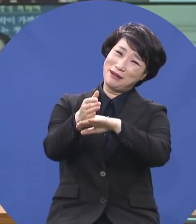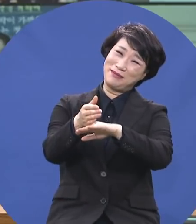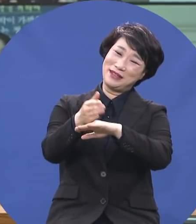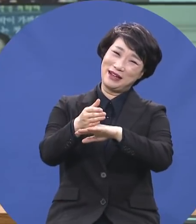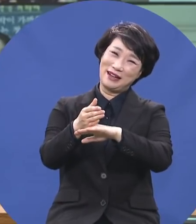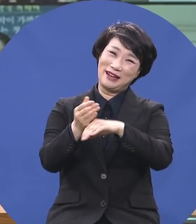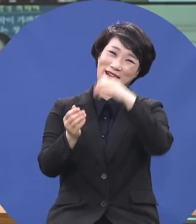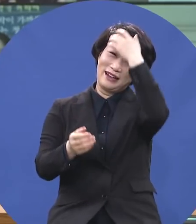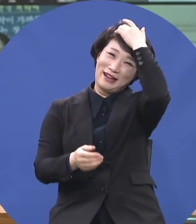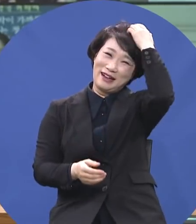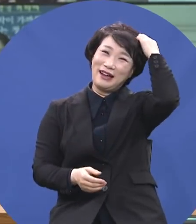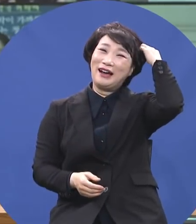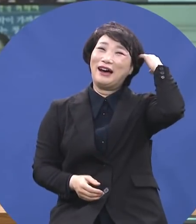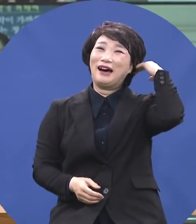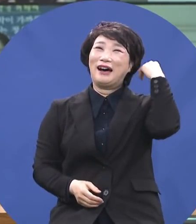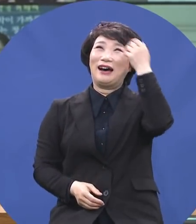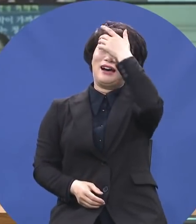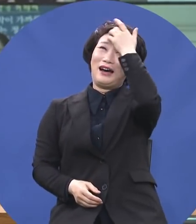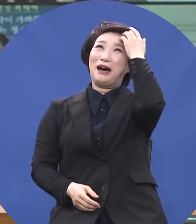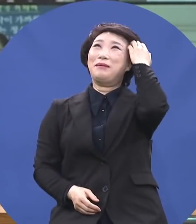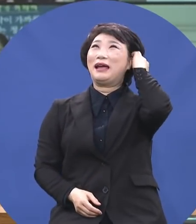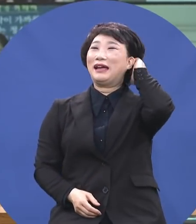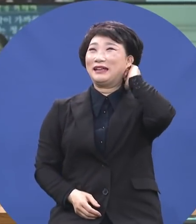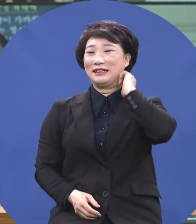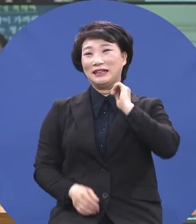것입니다. 그래서 주님이 마지막